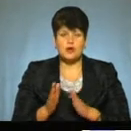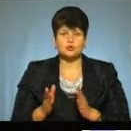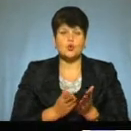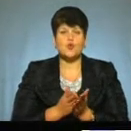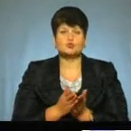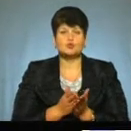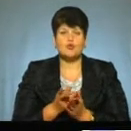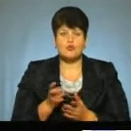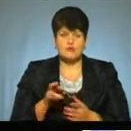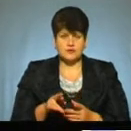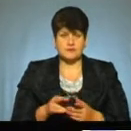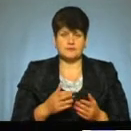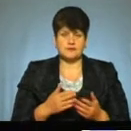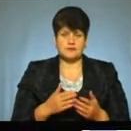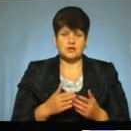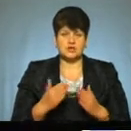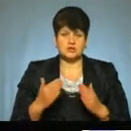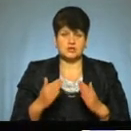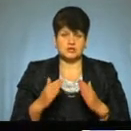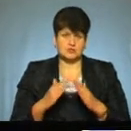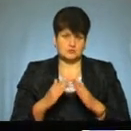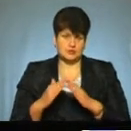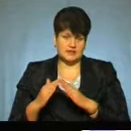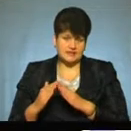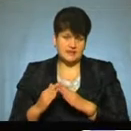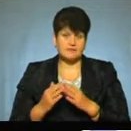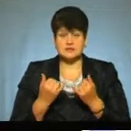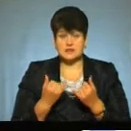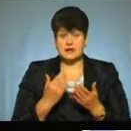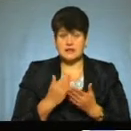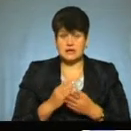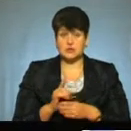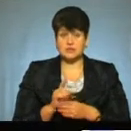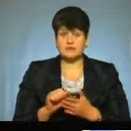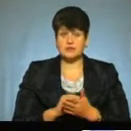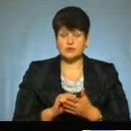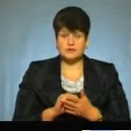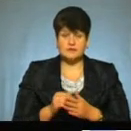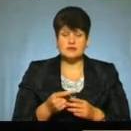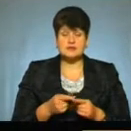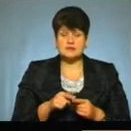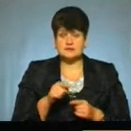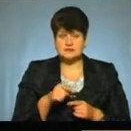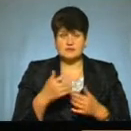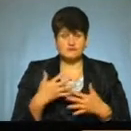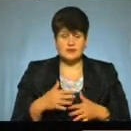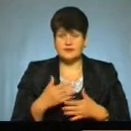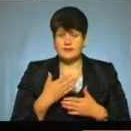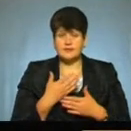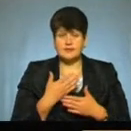обслуговування громадських і житлових будинків. Зараз цей нормативний документ, він вже